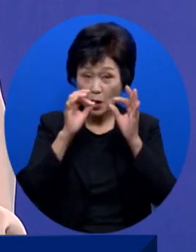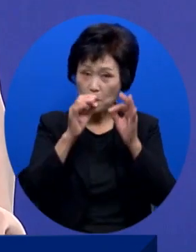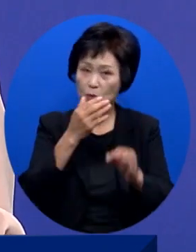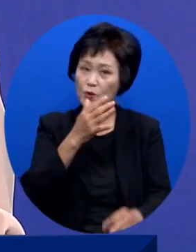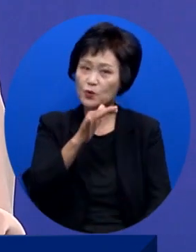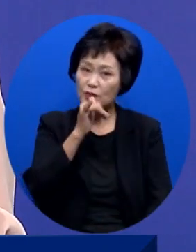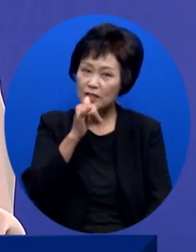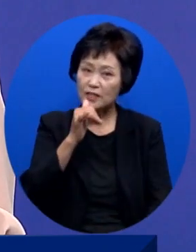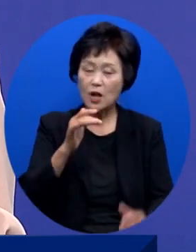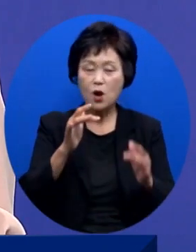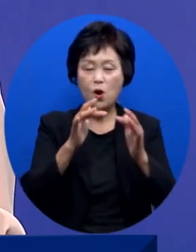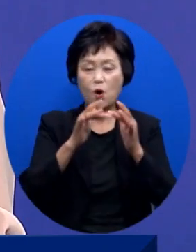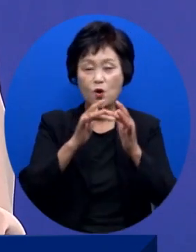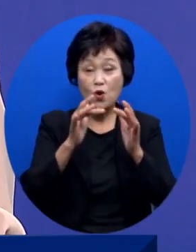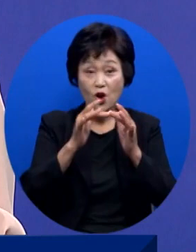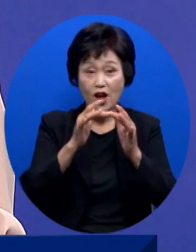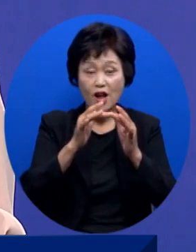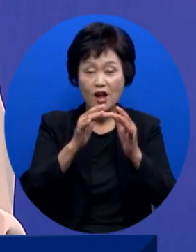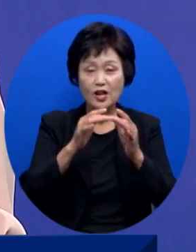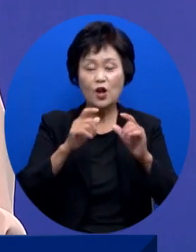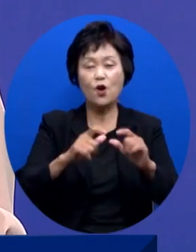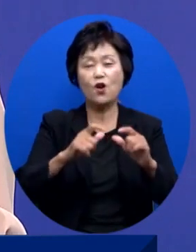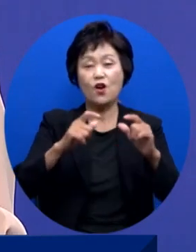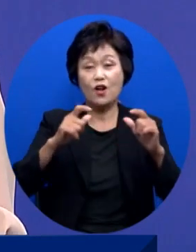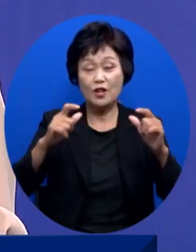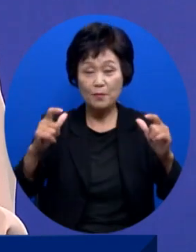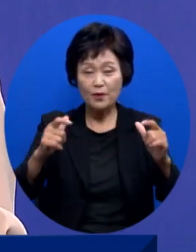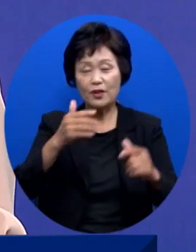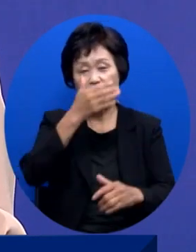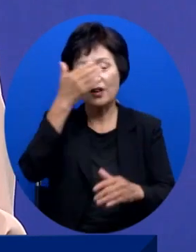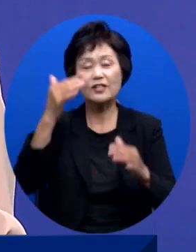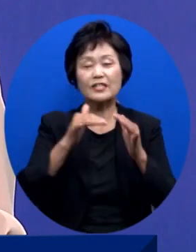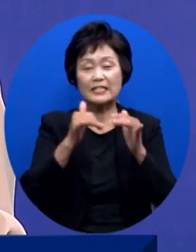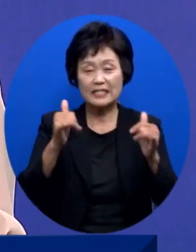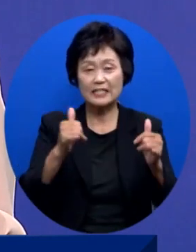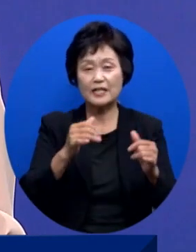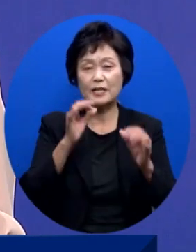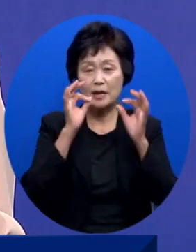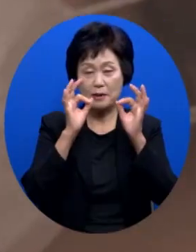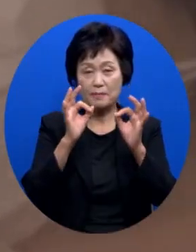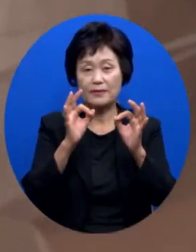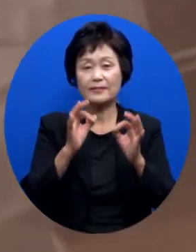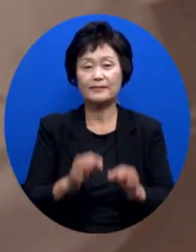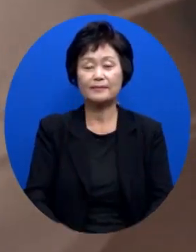무대를 확대해 나가고 있는 청년 찬양팀을 만나봤습니다. 김효경 기자입니다.